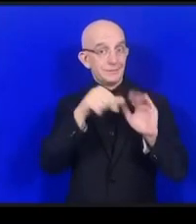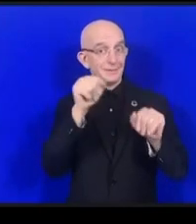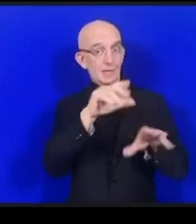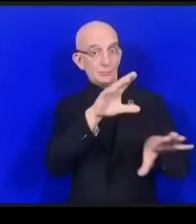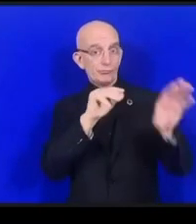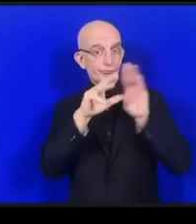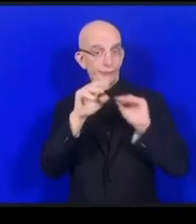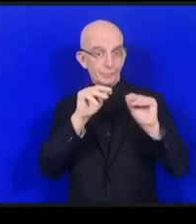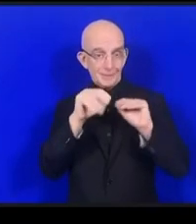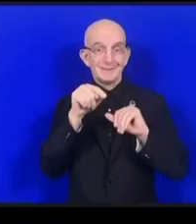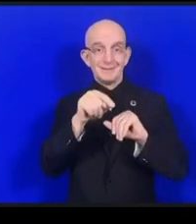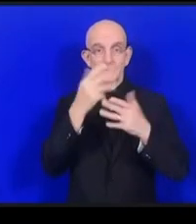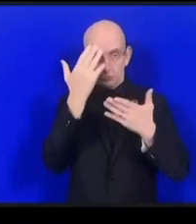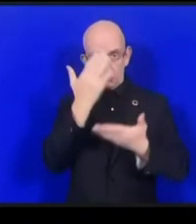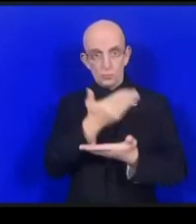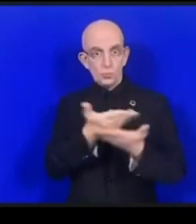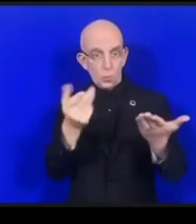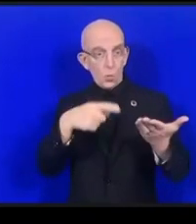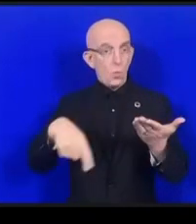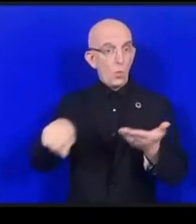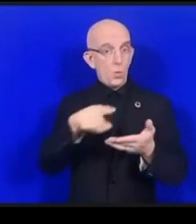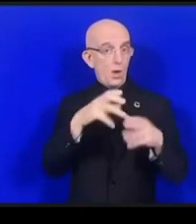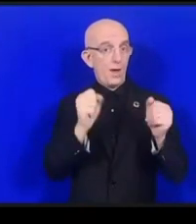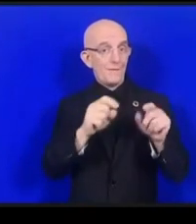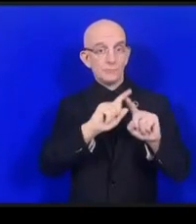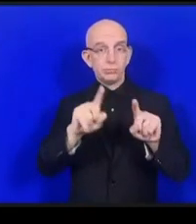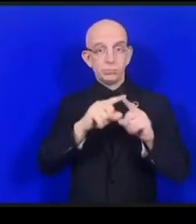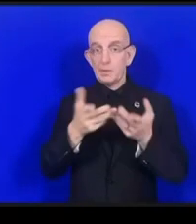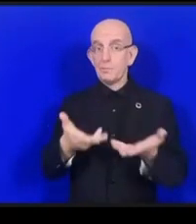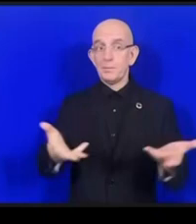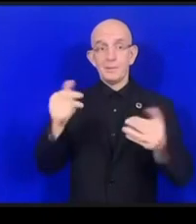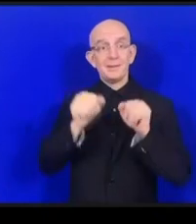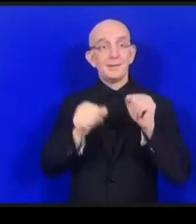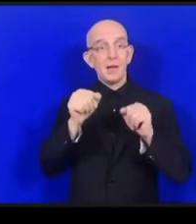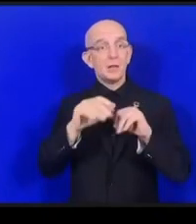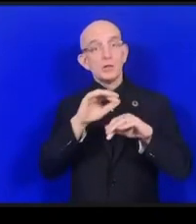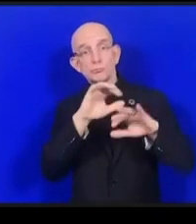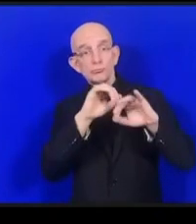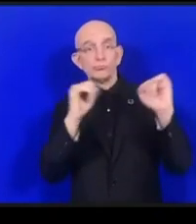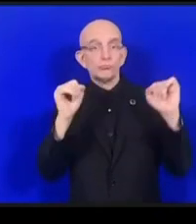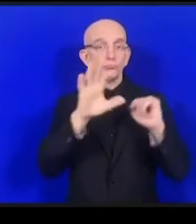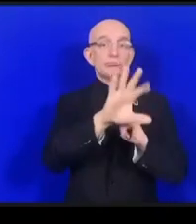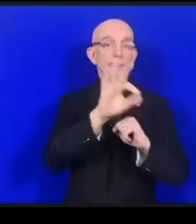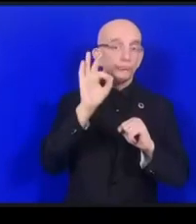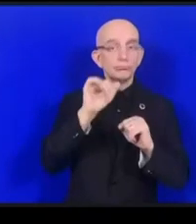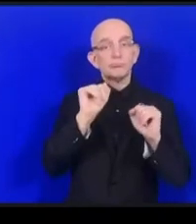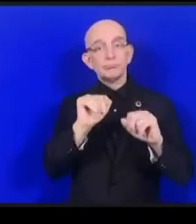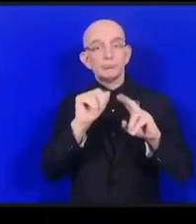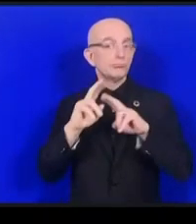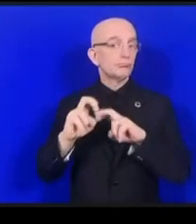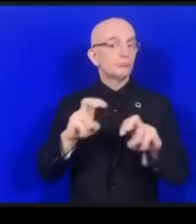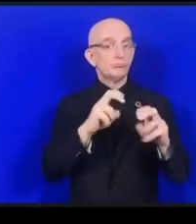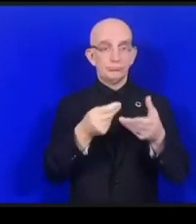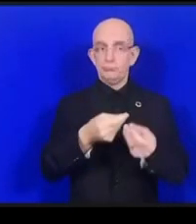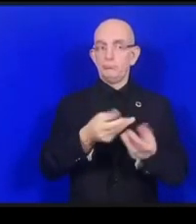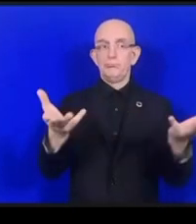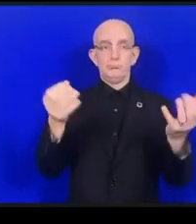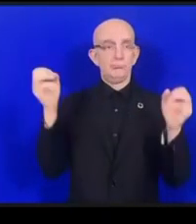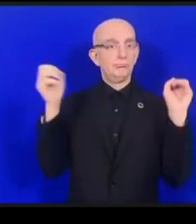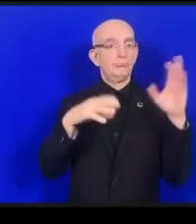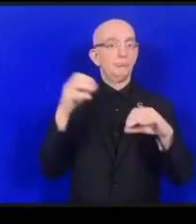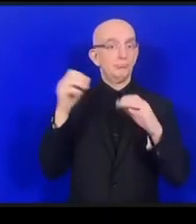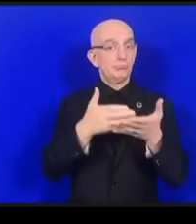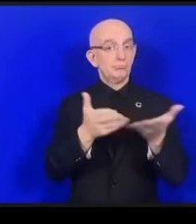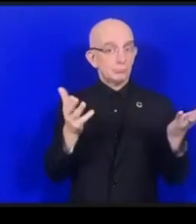над информационной деятельностью над тем чтобы донести до населения сущест библиотеки какая у